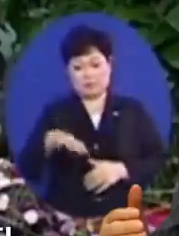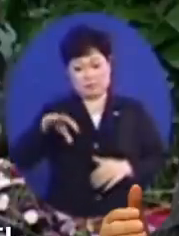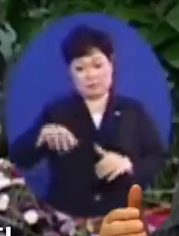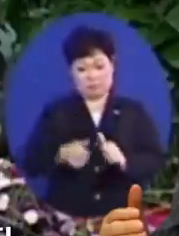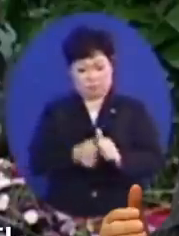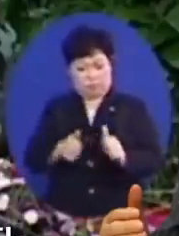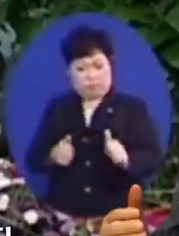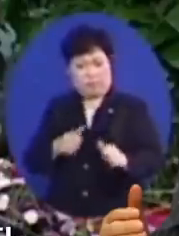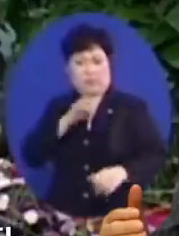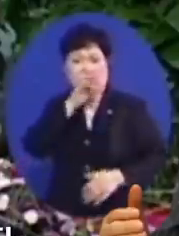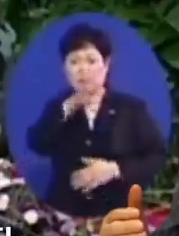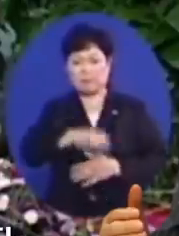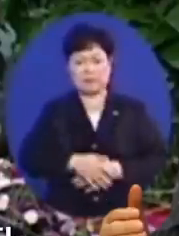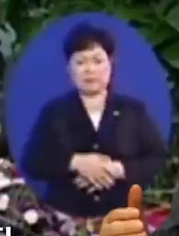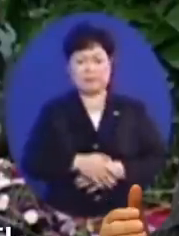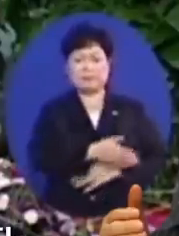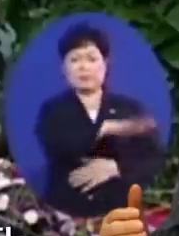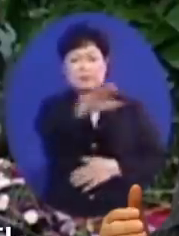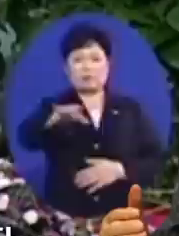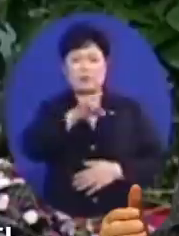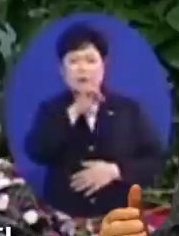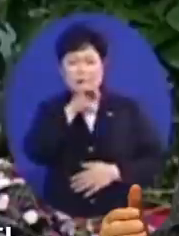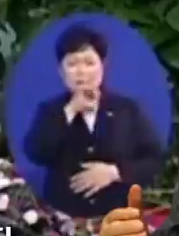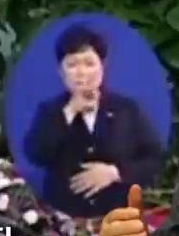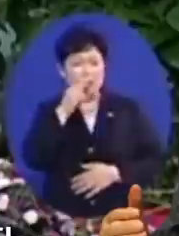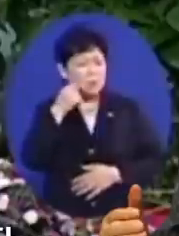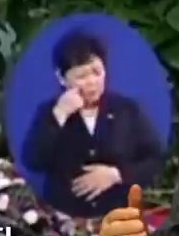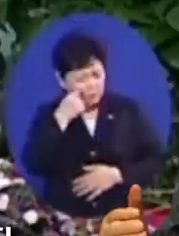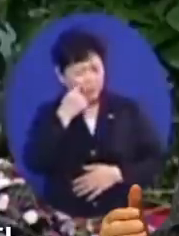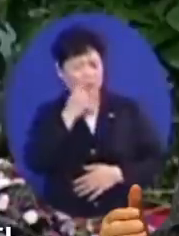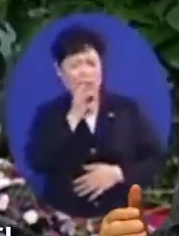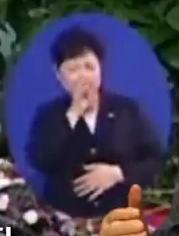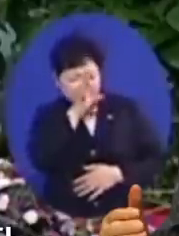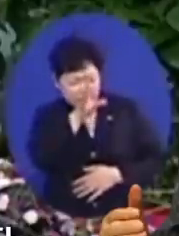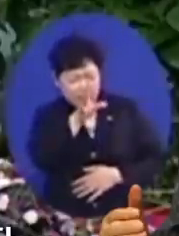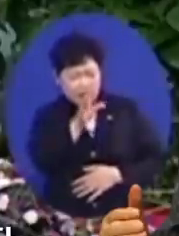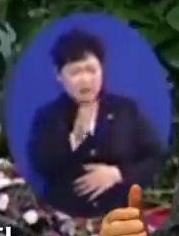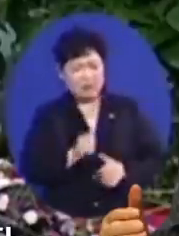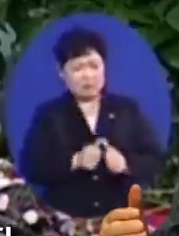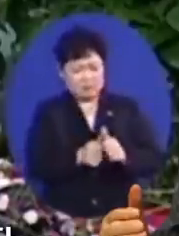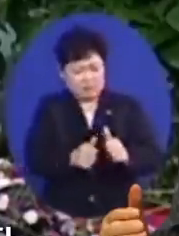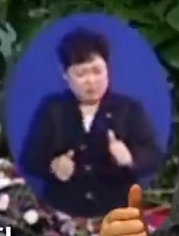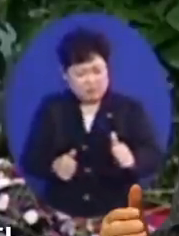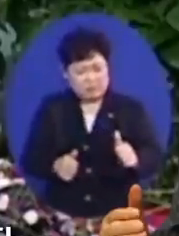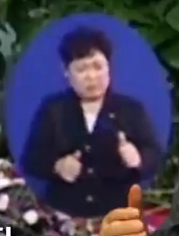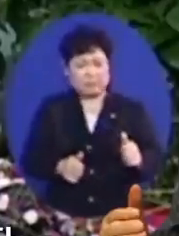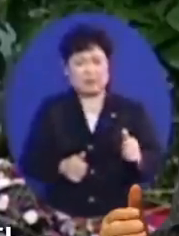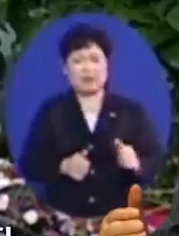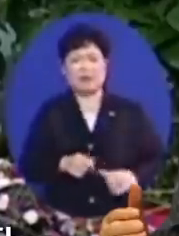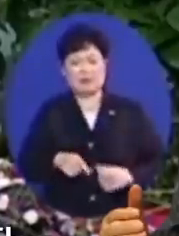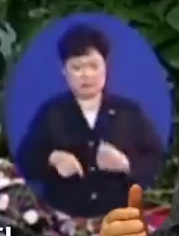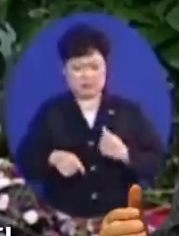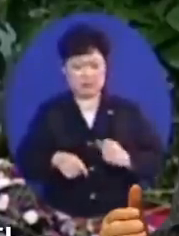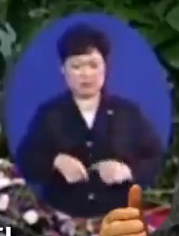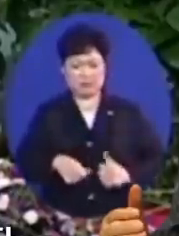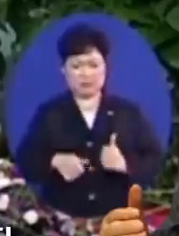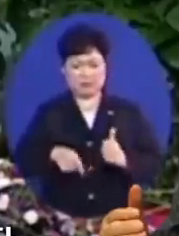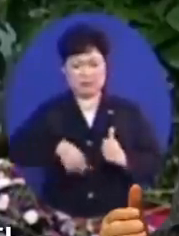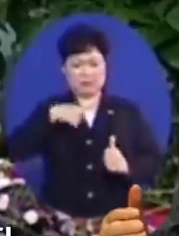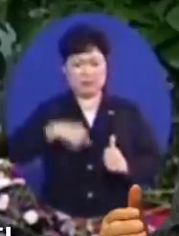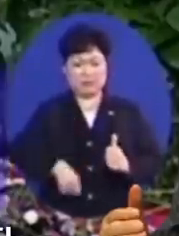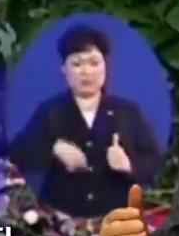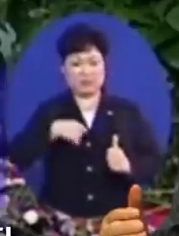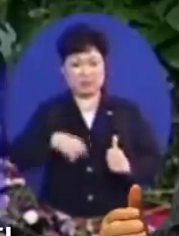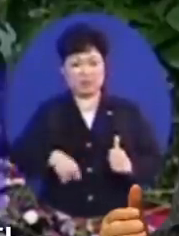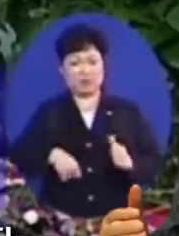마십시오. 우리가 못한다 안 된다 할 수 없다고 마음에 뒤로 물러가면 안 되는 것입니다. 히브리서 10장 35절로 38절에